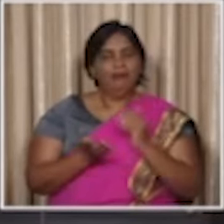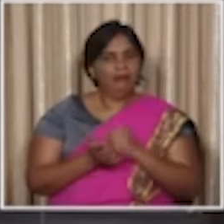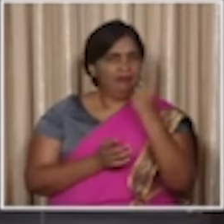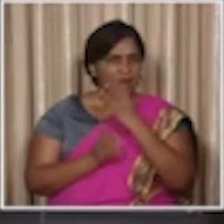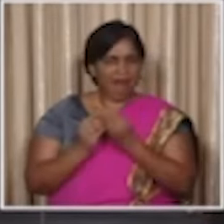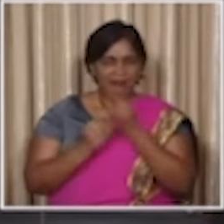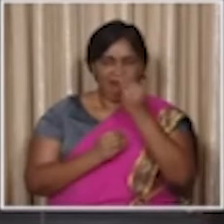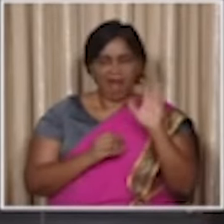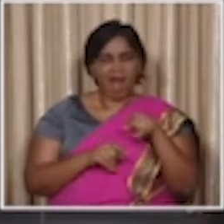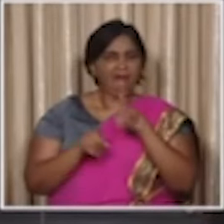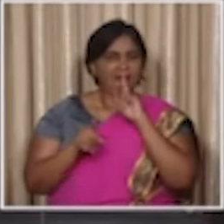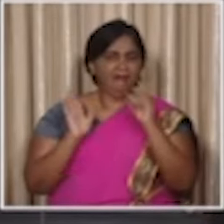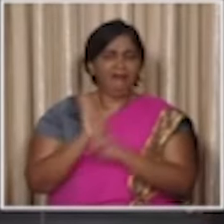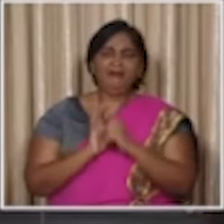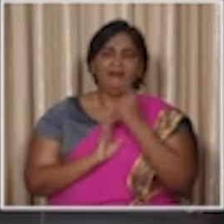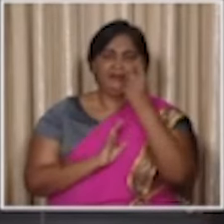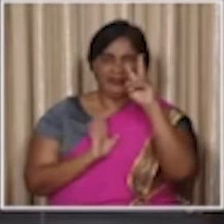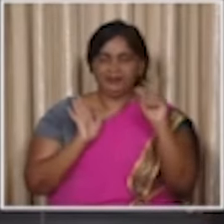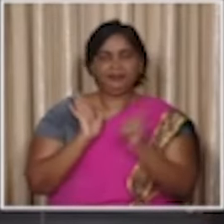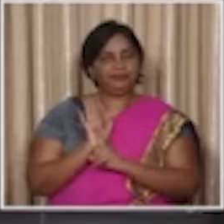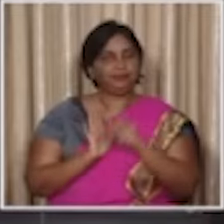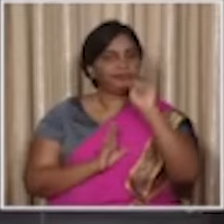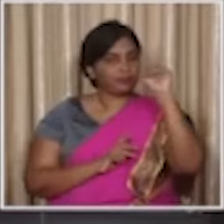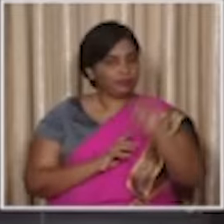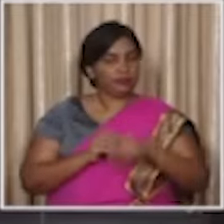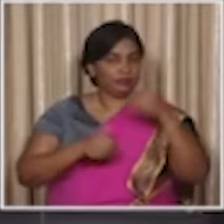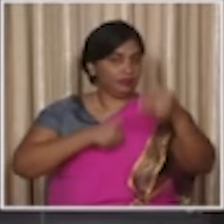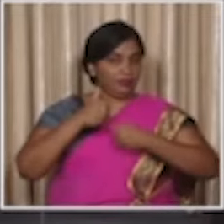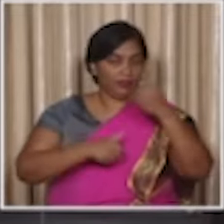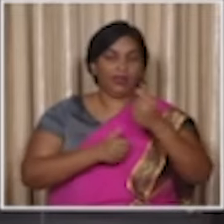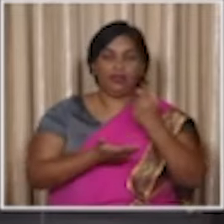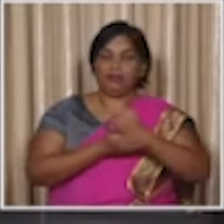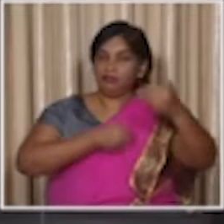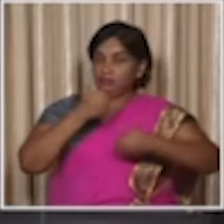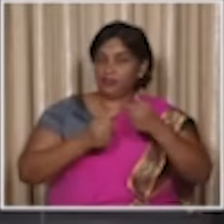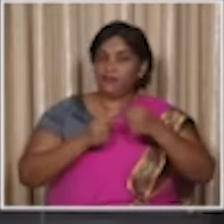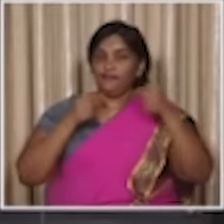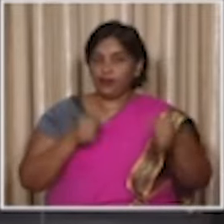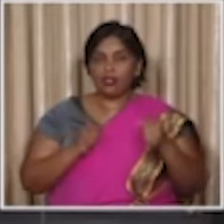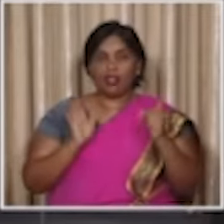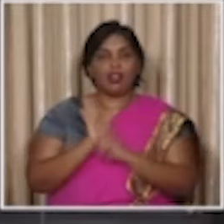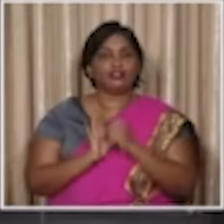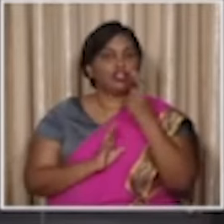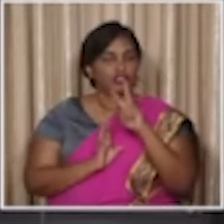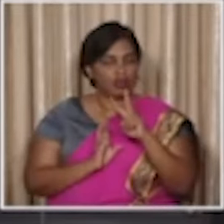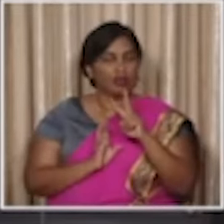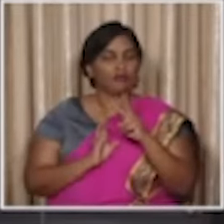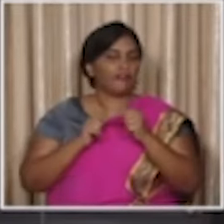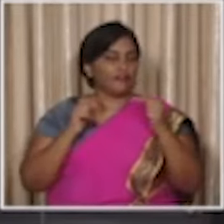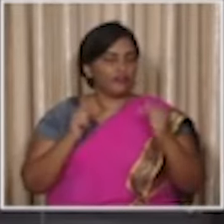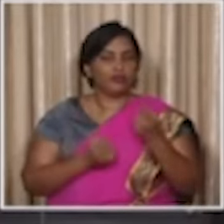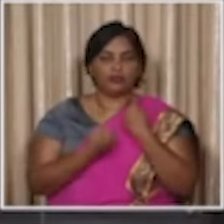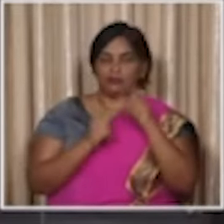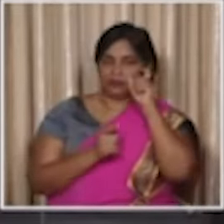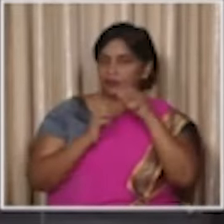දෙනෙකුට ලබා දෙන්න තියෙනවා මොකද ලක්ෂ 12 ලක්ෂ 20000ක් ලැබිච්ච අභියාචන සහ විරෝධතා වලින් ලක්ෂ 12ක විරෝධතා සහ අභියාචන